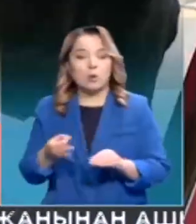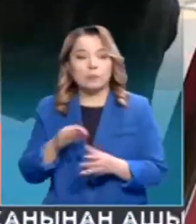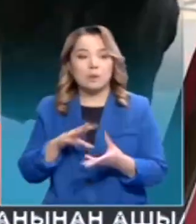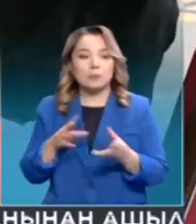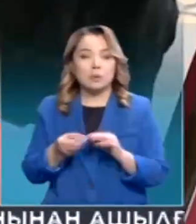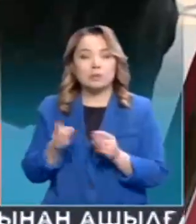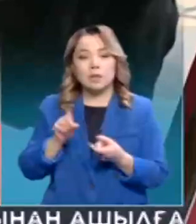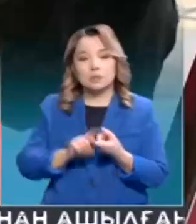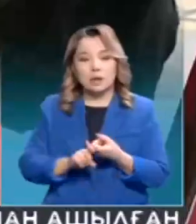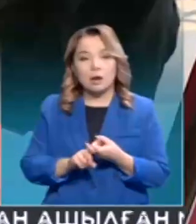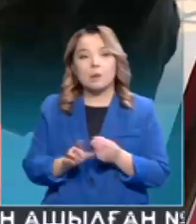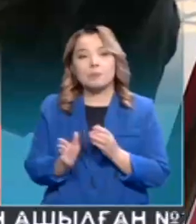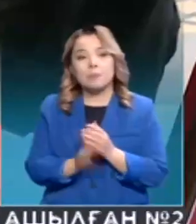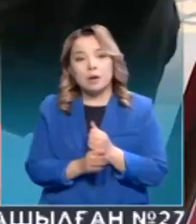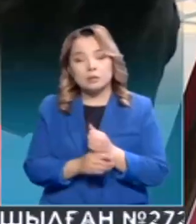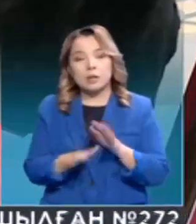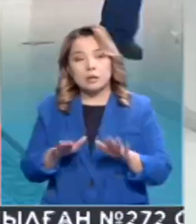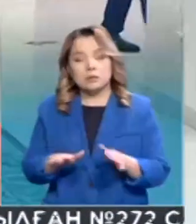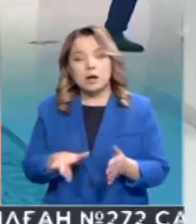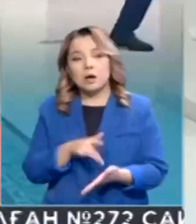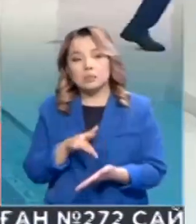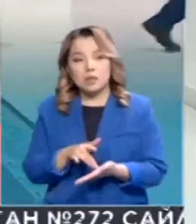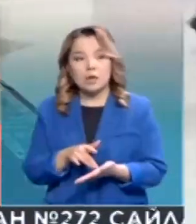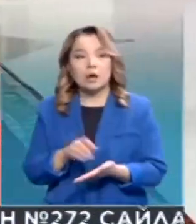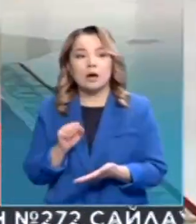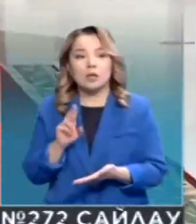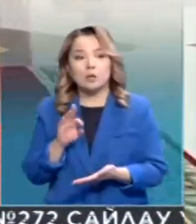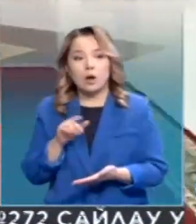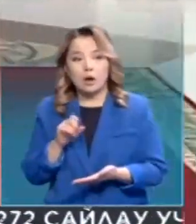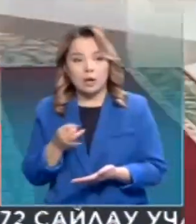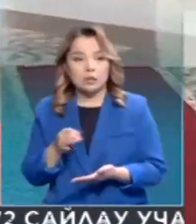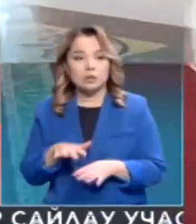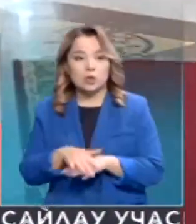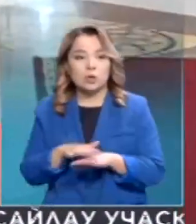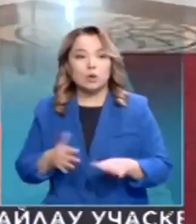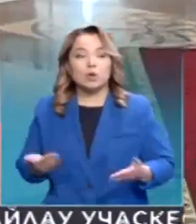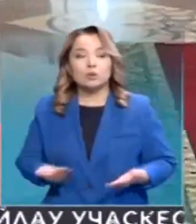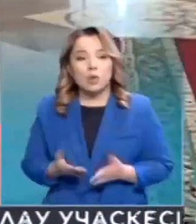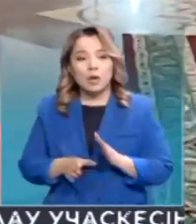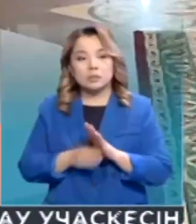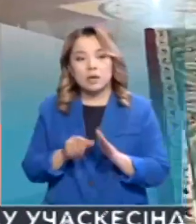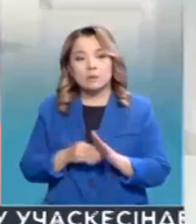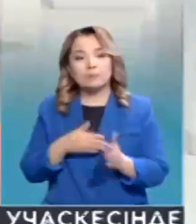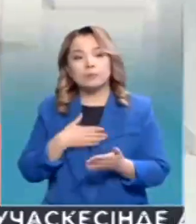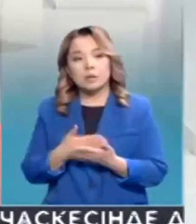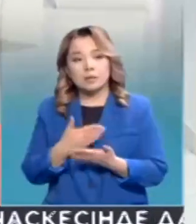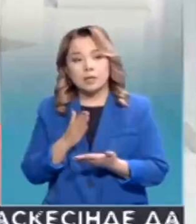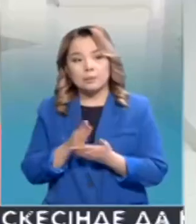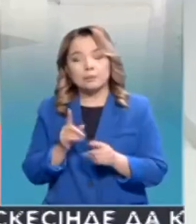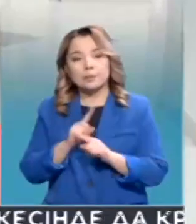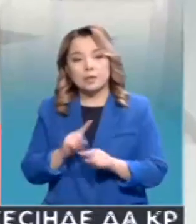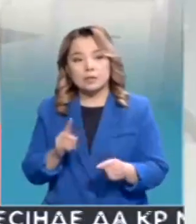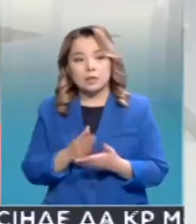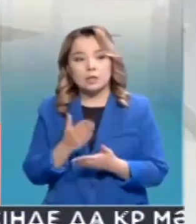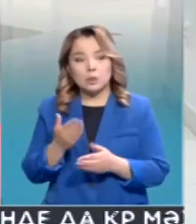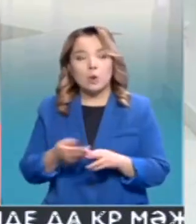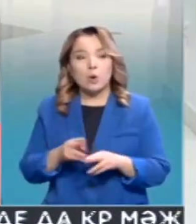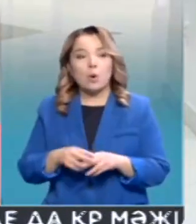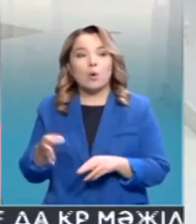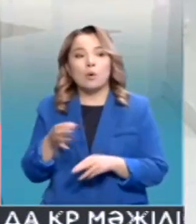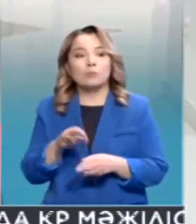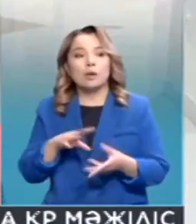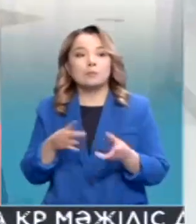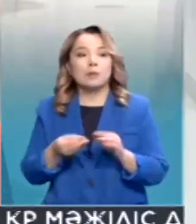бойынша Балқаш, Приозерск қалалары менен Шет, Ақтоғай аудандарының тұрғындары сайлауға белсенділігімен ерекшеленген. Облыс